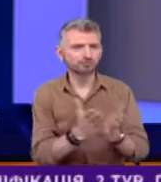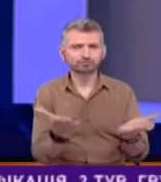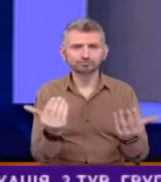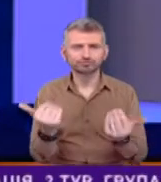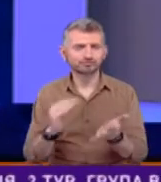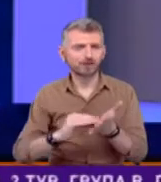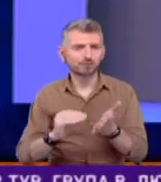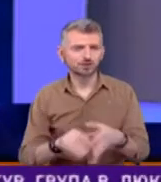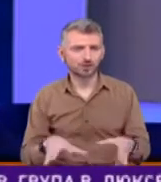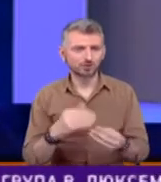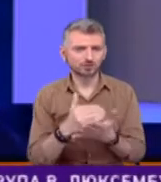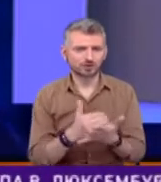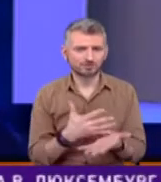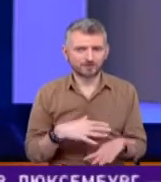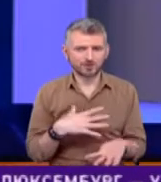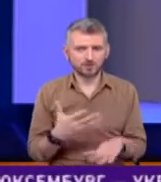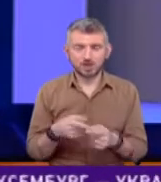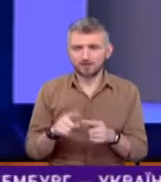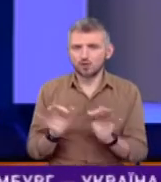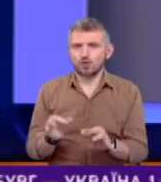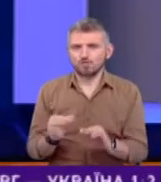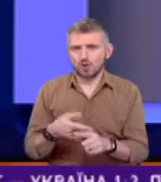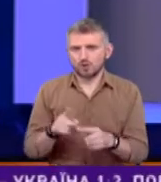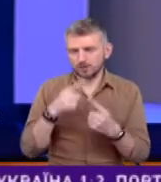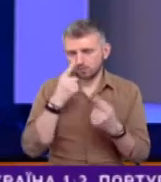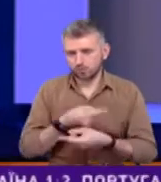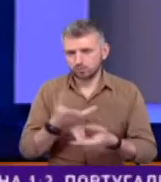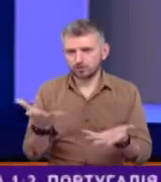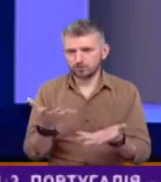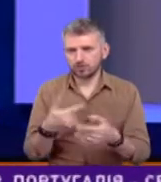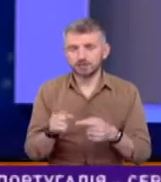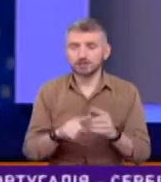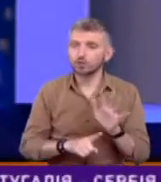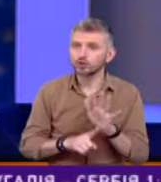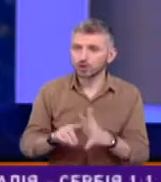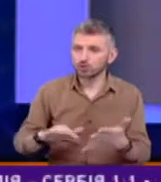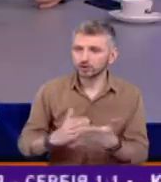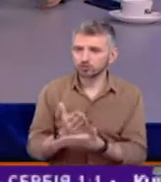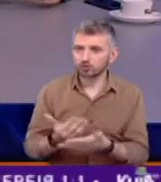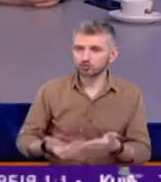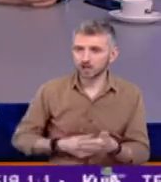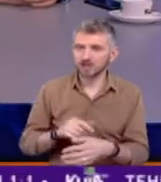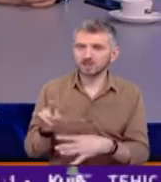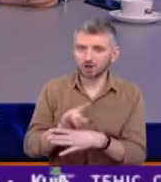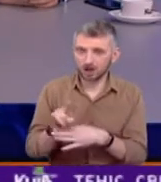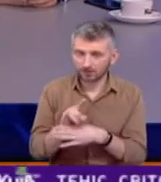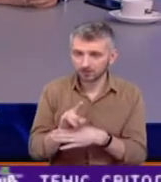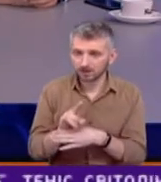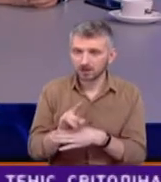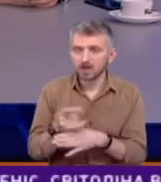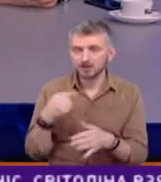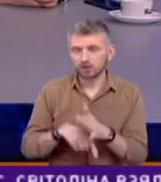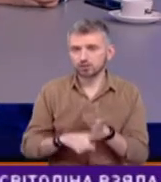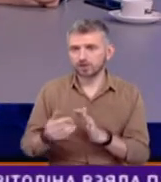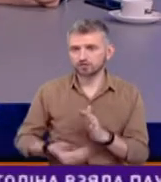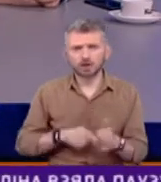Давайте напишемо разом програму. Ну, розумієте? Це ж нормально, це ж, ну, публічність. Це так, ж початок політичного життя. Збрехав, значить почав жити, все нормально. А ви